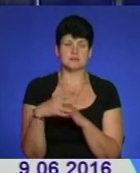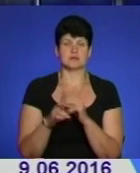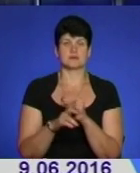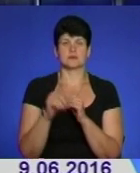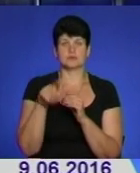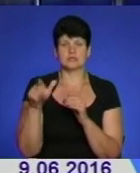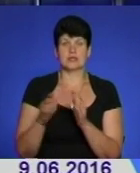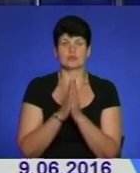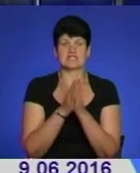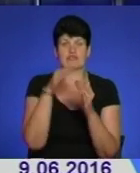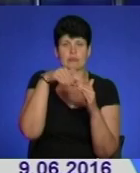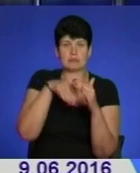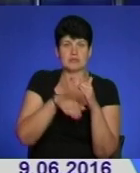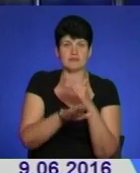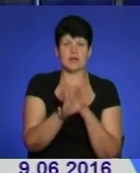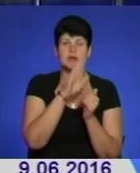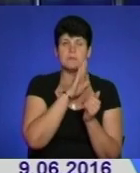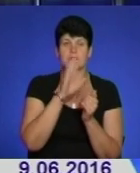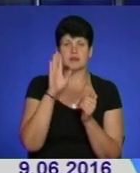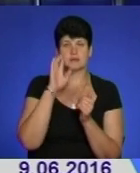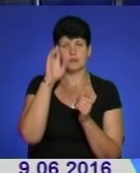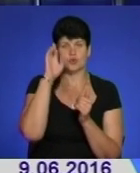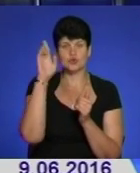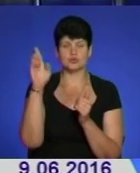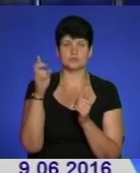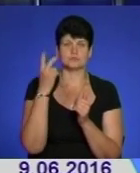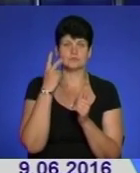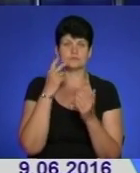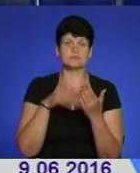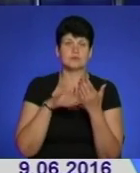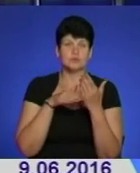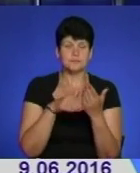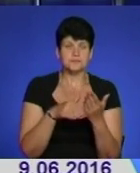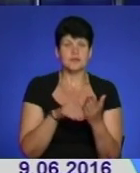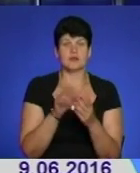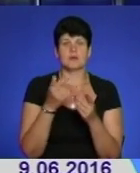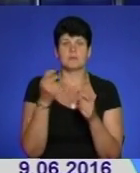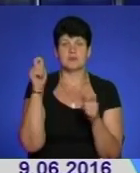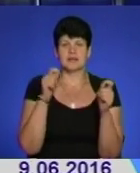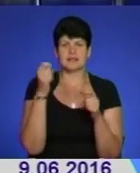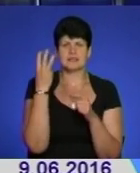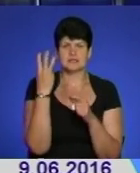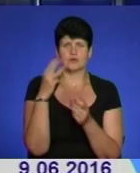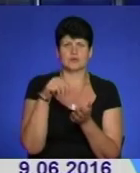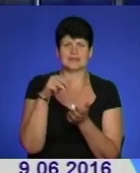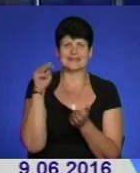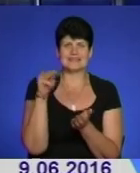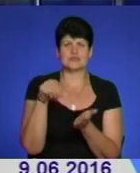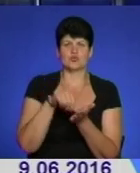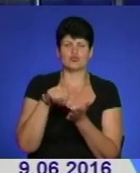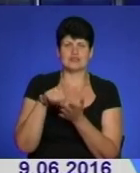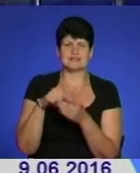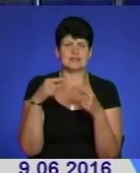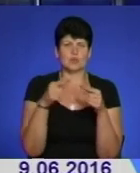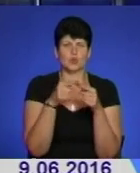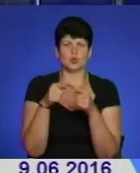у підвалі церкви Матері Божої Неустанної Помочі. На освячення церкви приїхали близько 3000 учасників товариства «Лемківщина» із різних